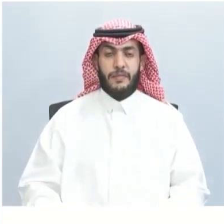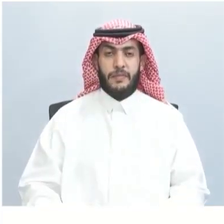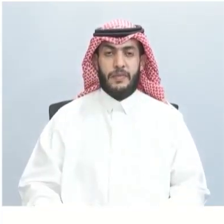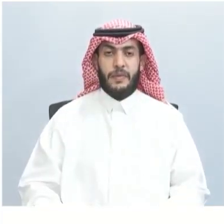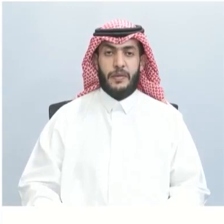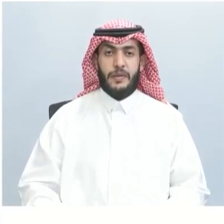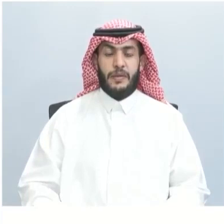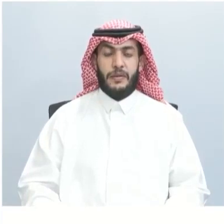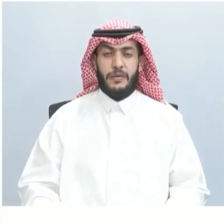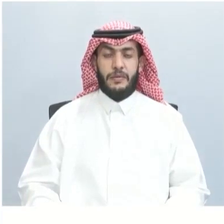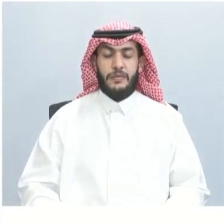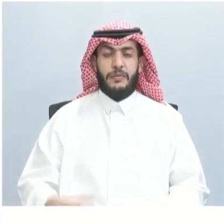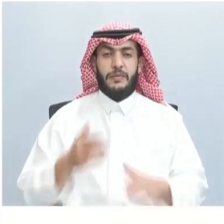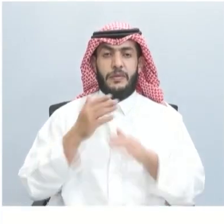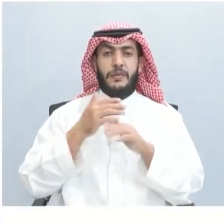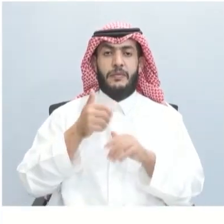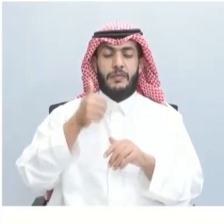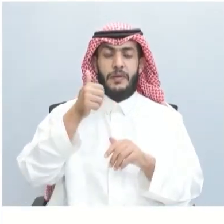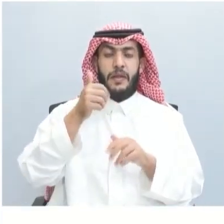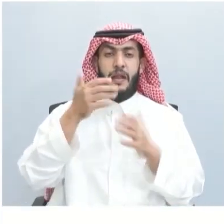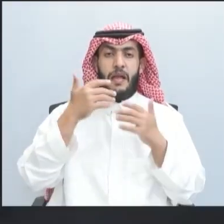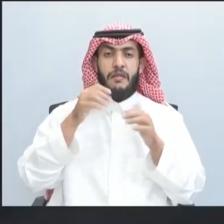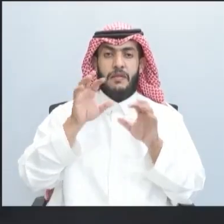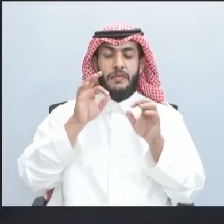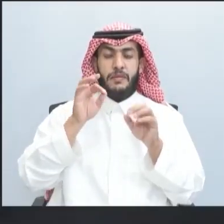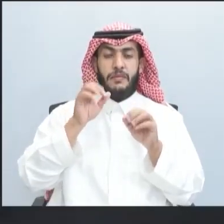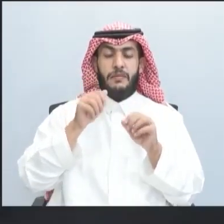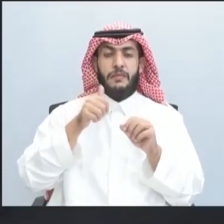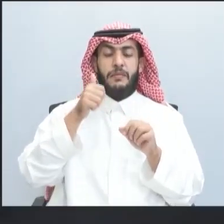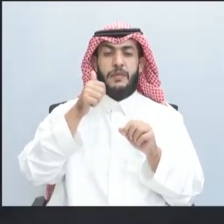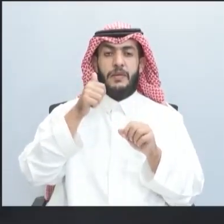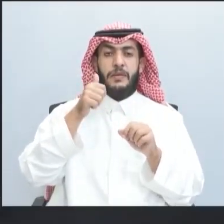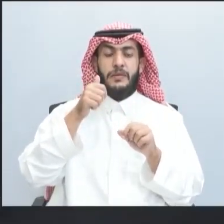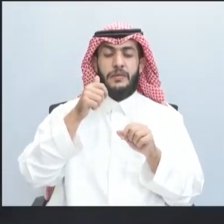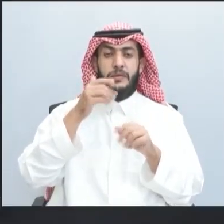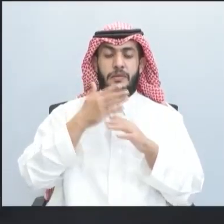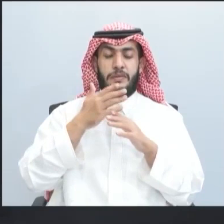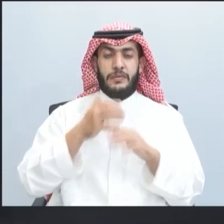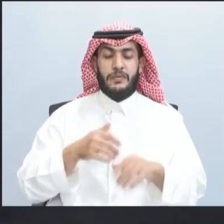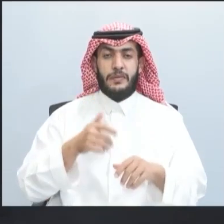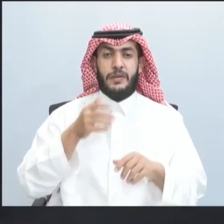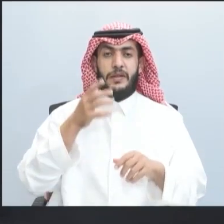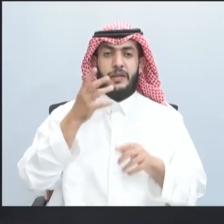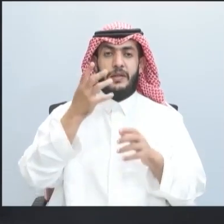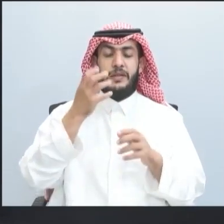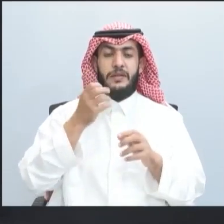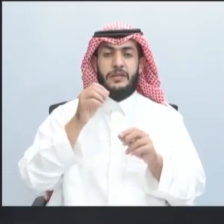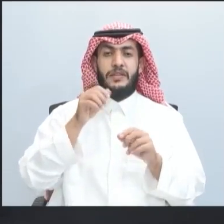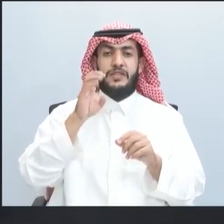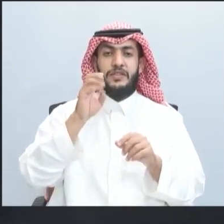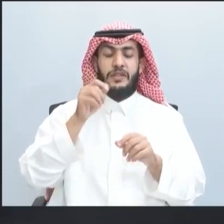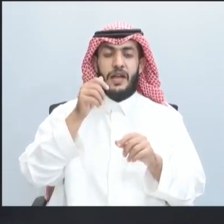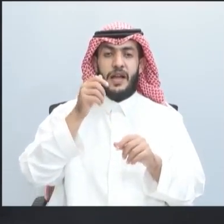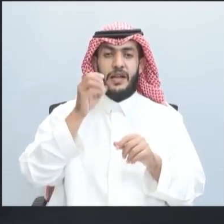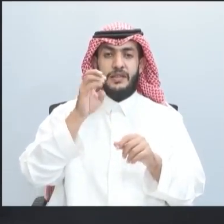ملائمه لانها تستغرق وقتا اطول تستغرق وقتا اطول لتحميل الصفحه على جهاز